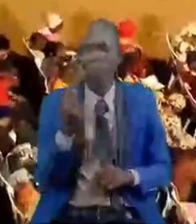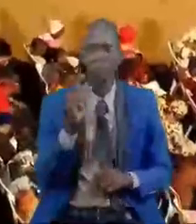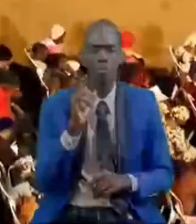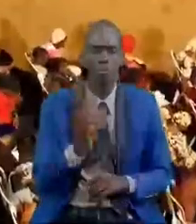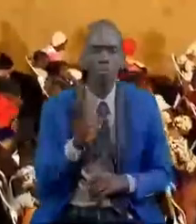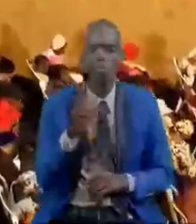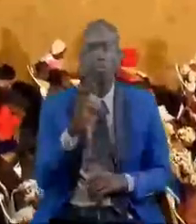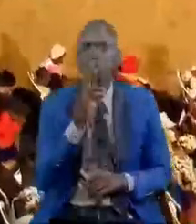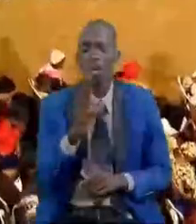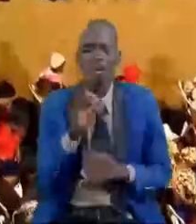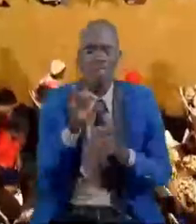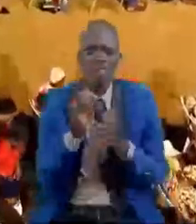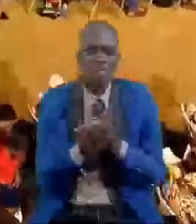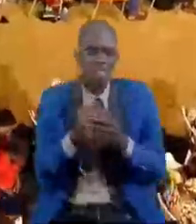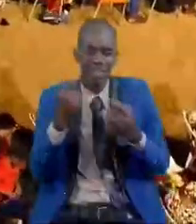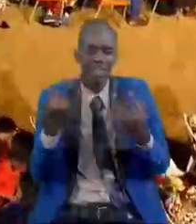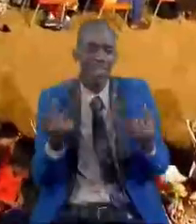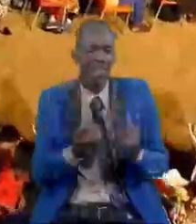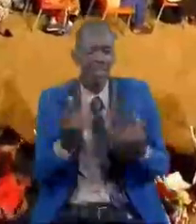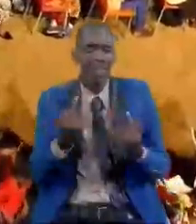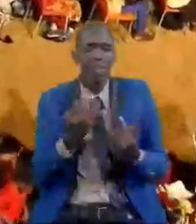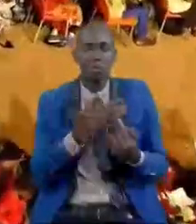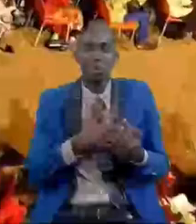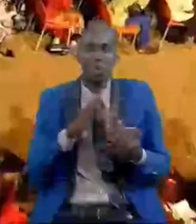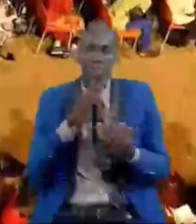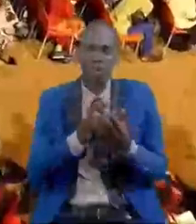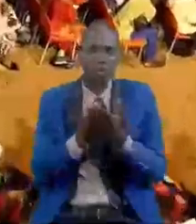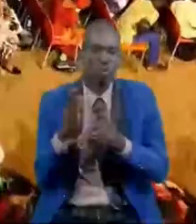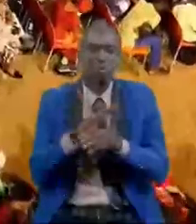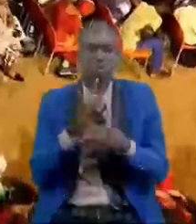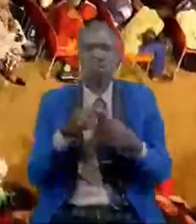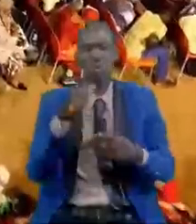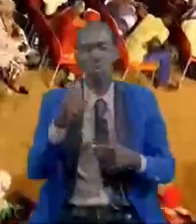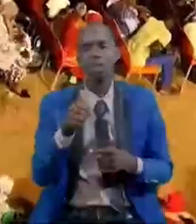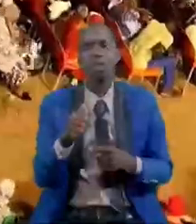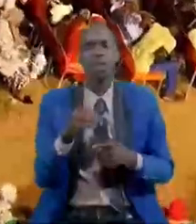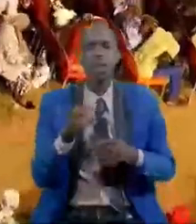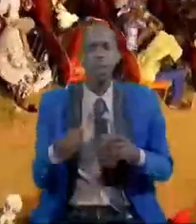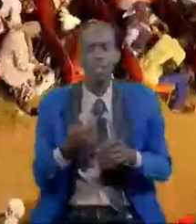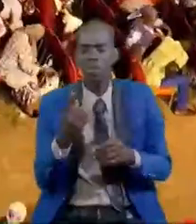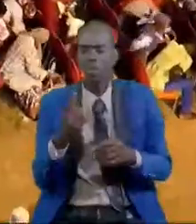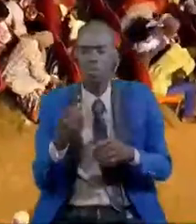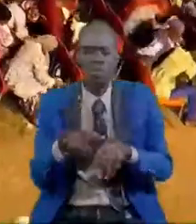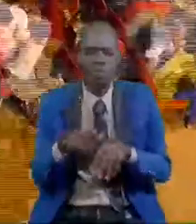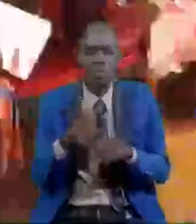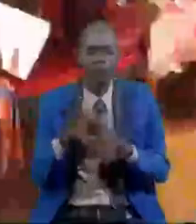Il ôtera les péchés. Sois sincère. Il y a un grand miracle qui vient dans ta